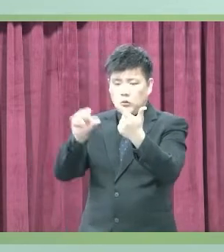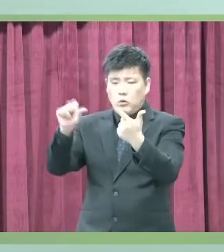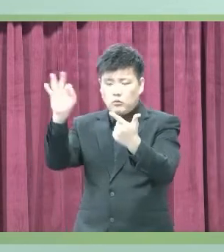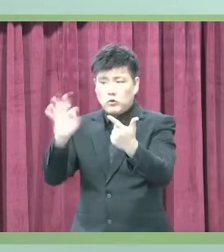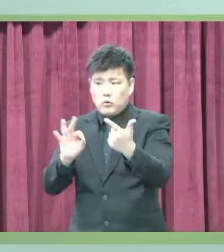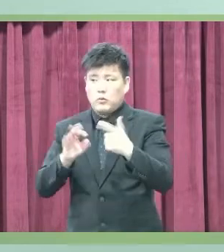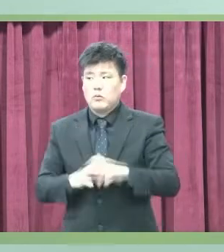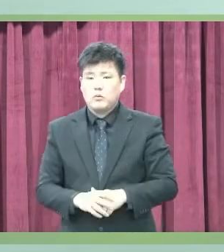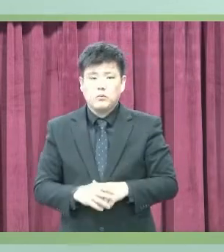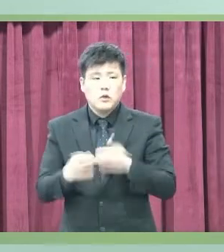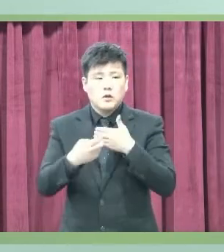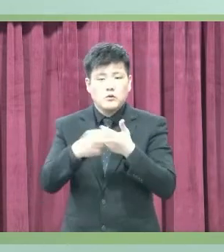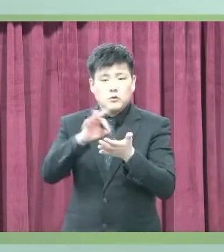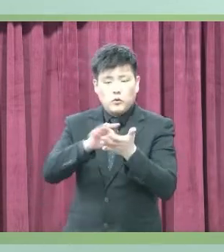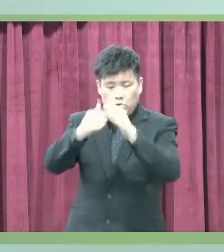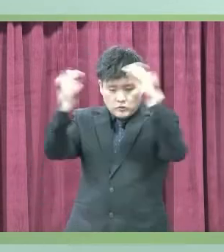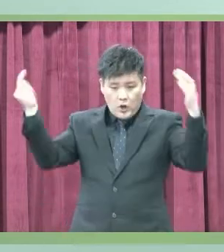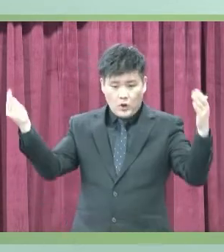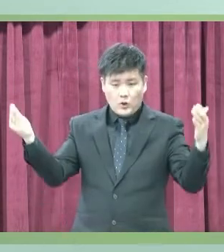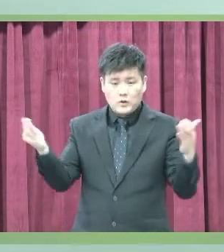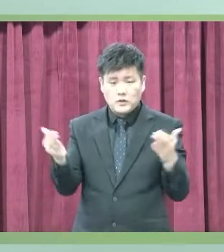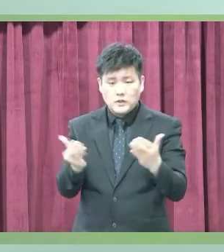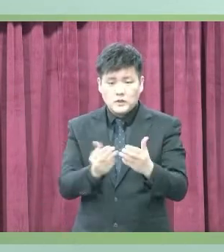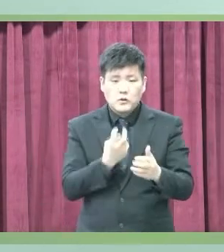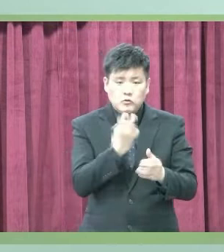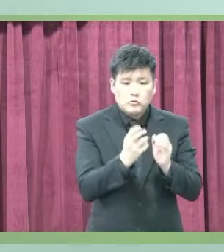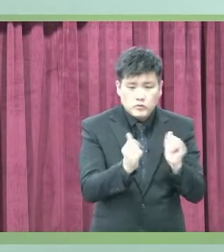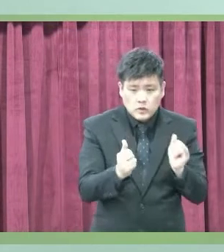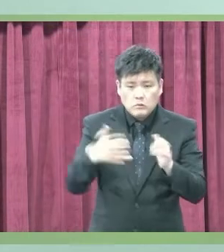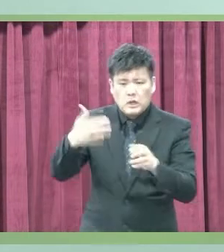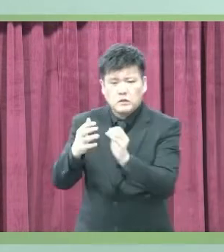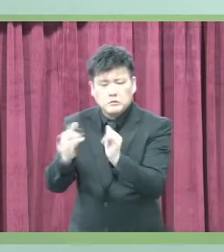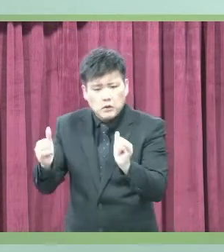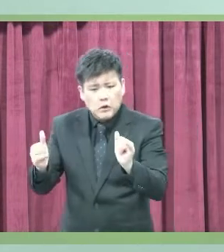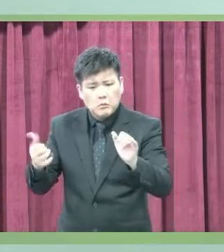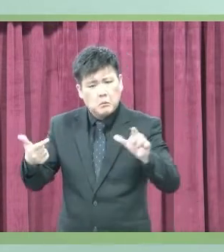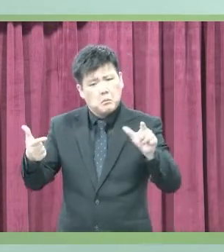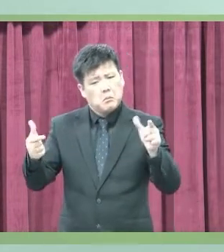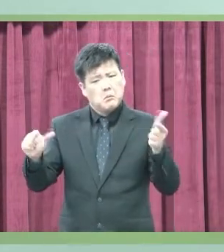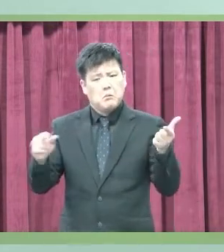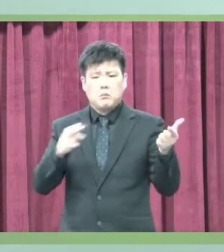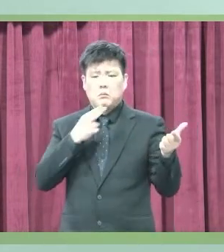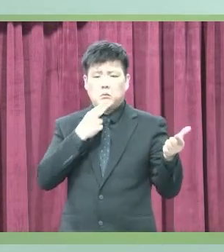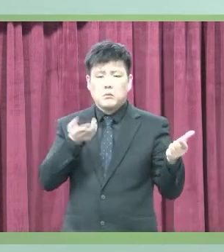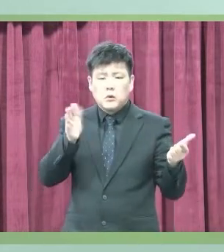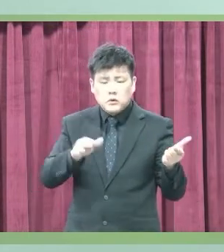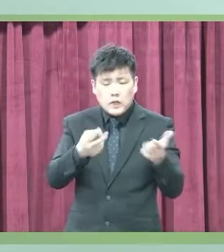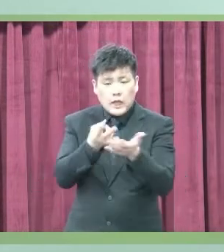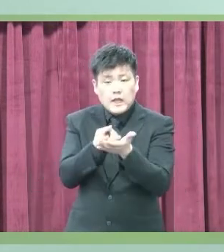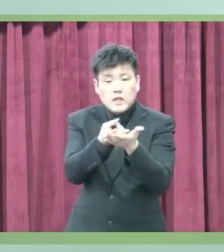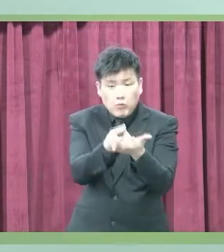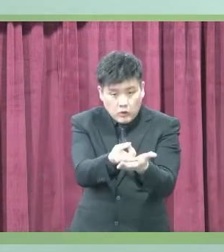집계되었습니다. 의료이용 전체에서는 수검자와 미수검자의 차이가 거의 없었으나 입원에서는